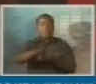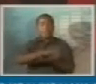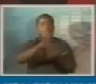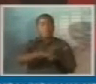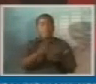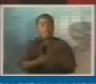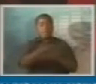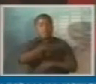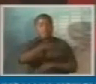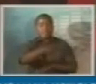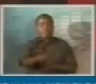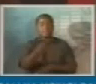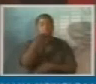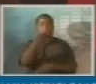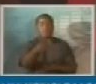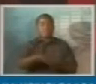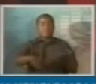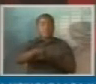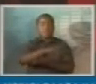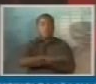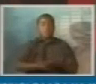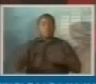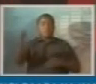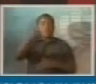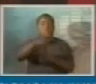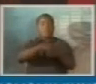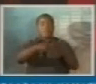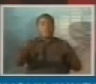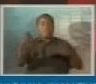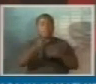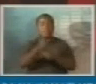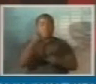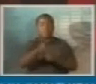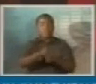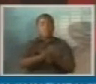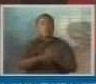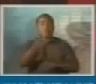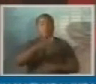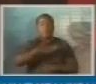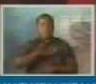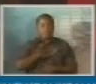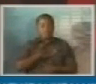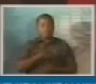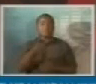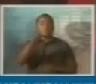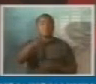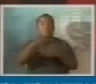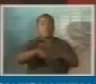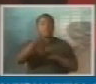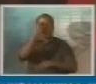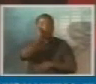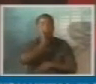Saini kwa siri, peleka. Tunasema wote tutaweka majina yetu, tutasaini sahihi zetu, iwe kumbukumbu kwa vijazi vijavyo kwamba